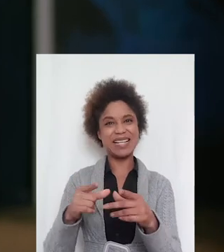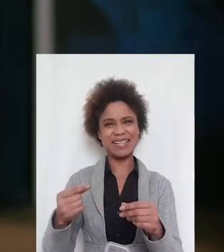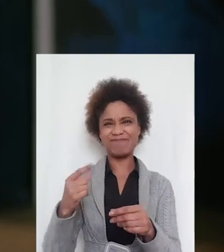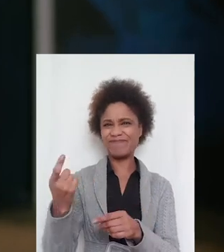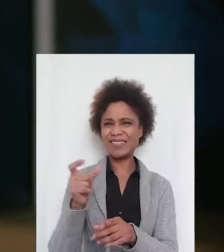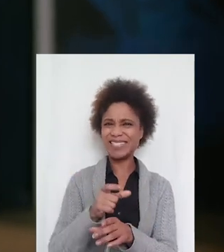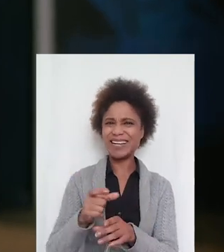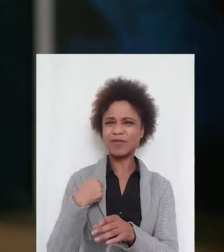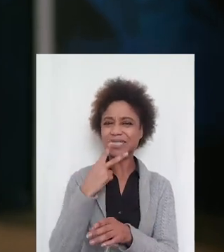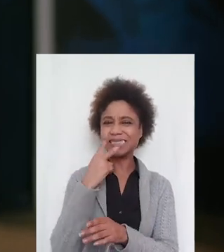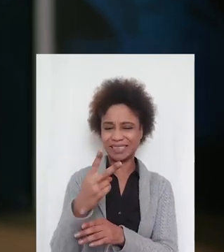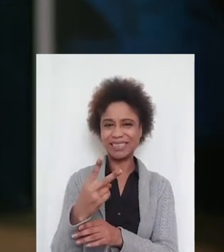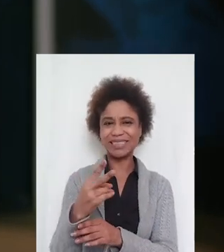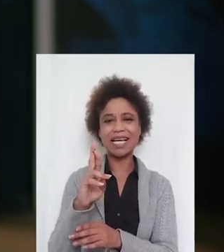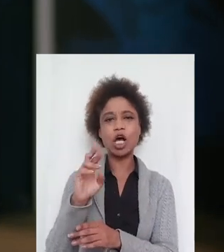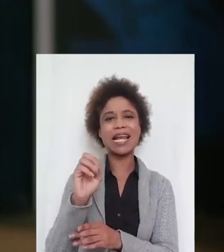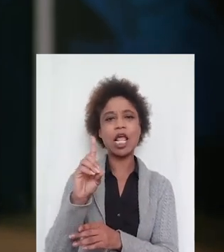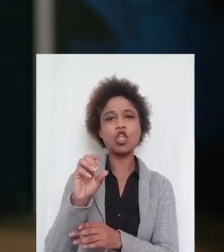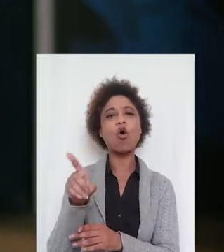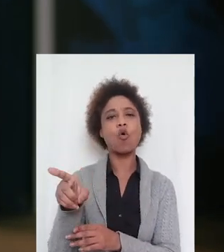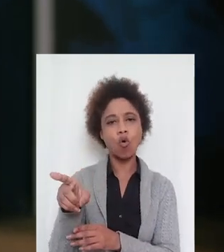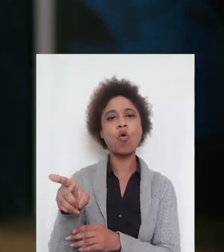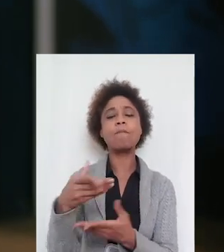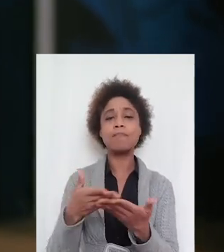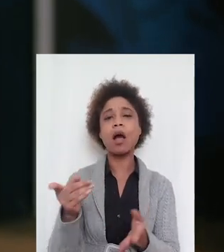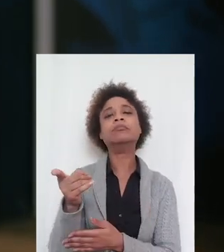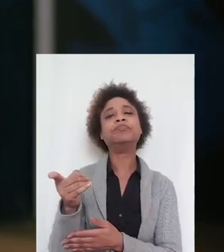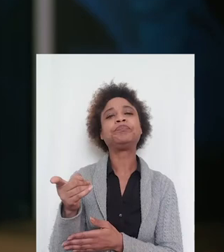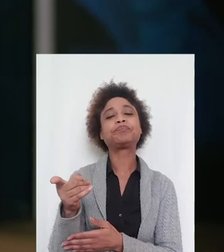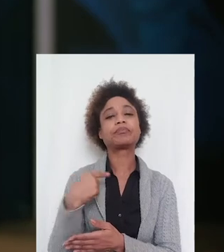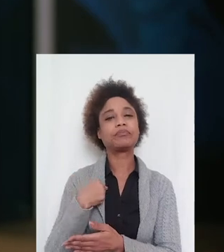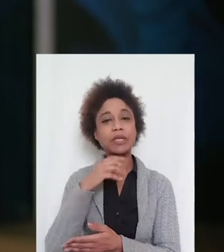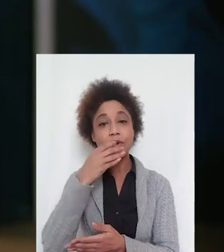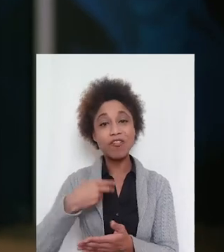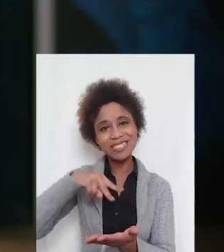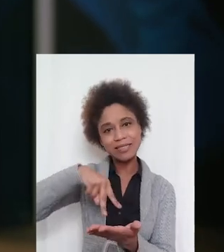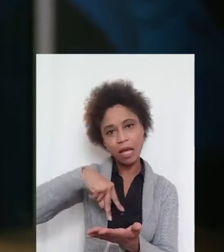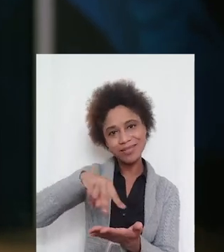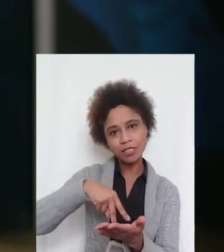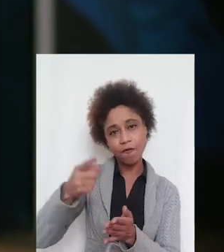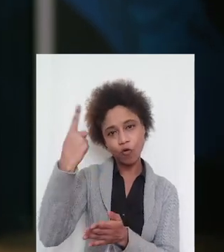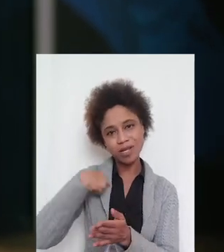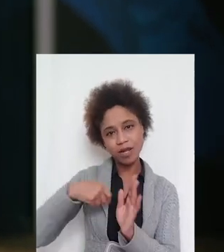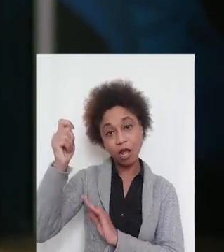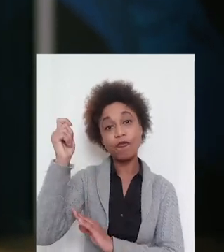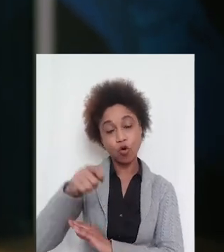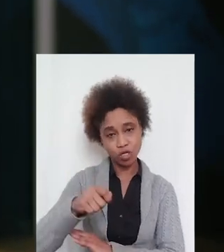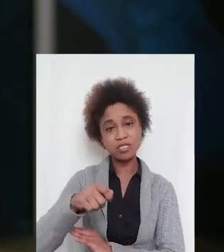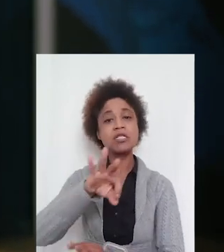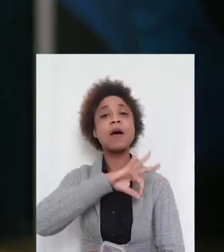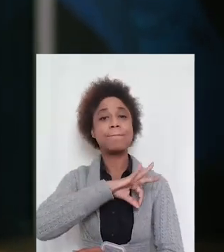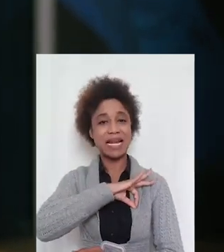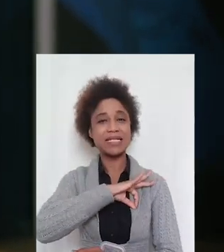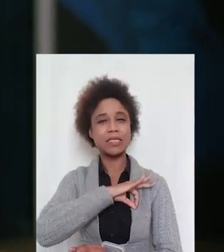langs. Redouan Aytchit. En vanaf nu zeg ik Redo, want dat mag. Hij is professioneel danser, won vorig jaar inderdaad de prijs voor de